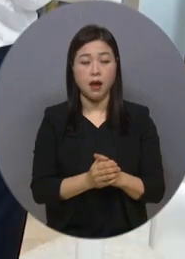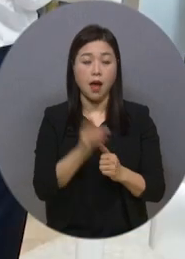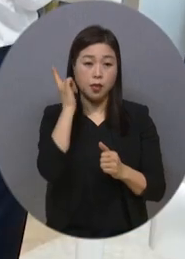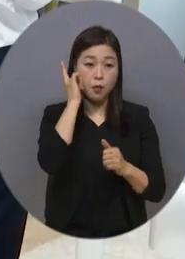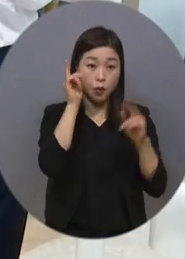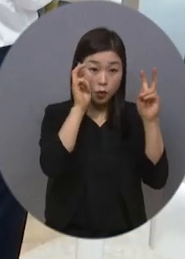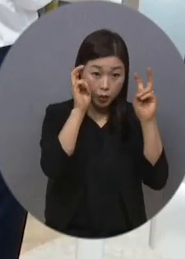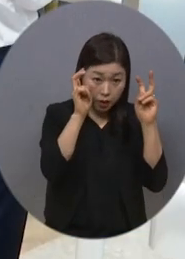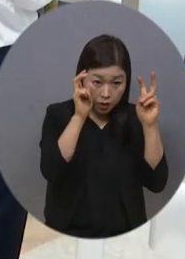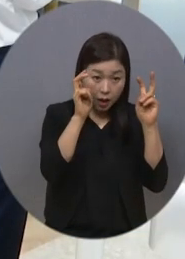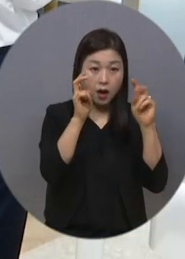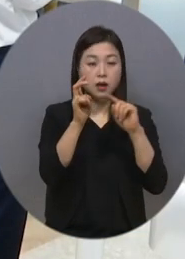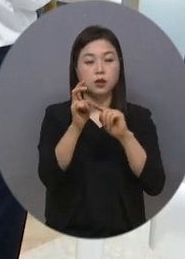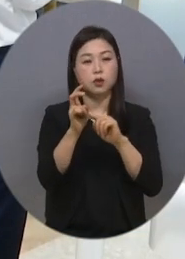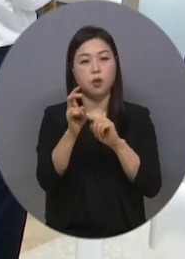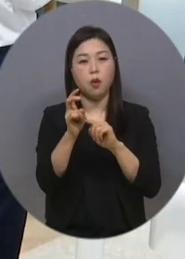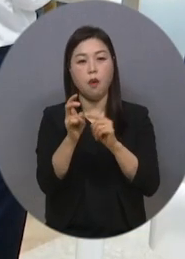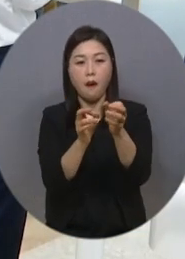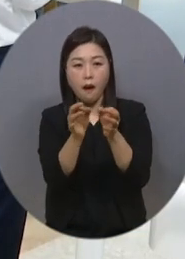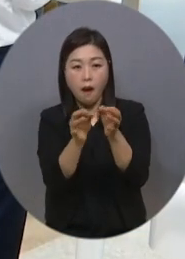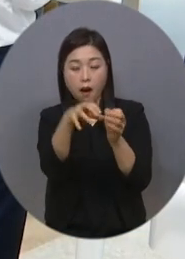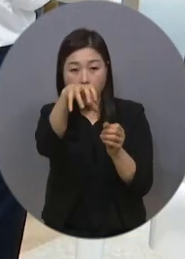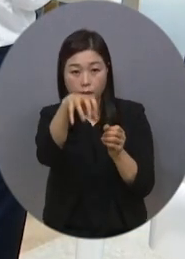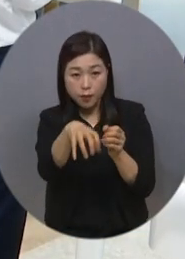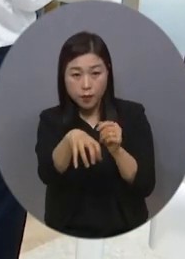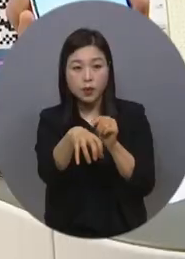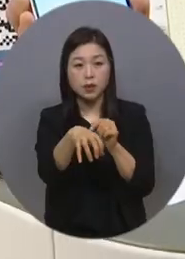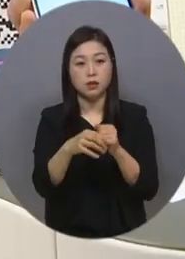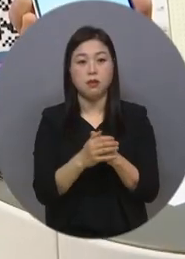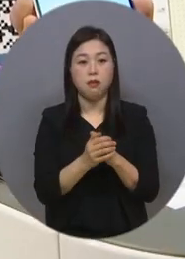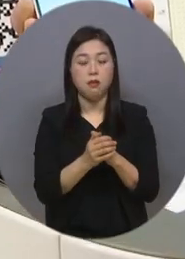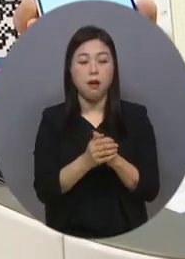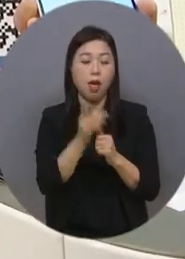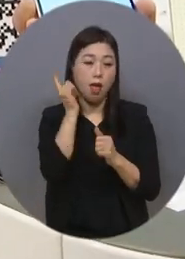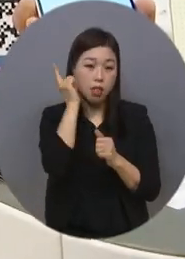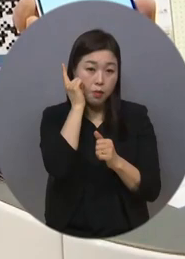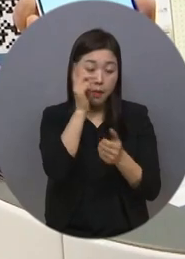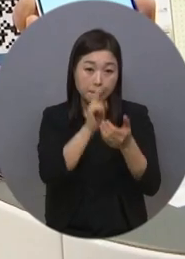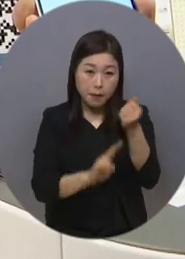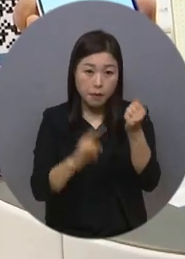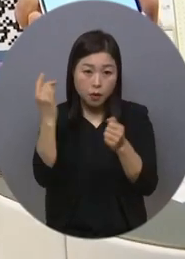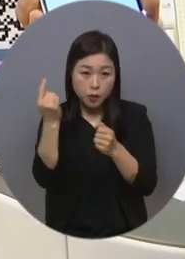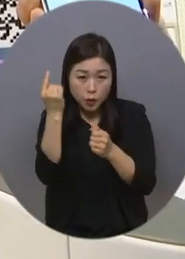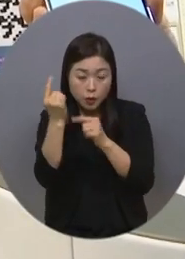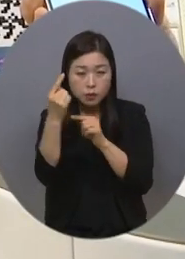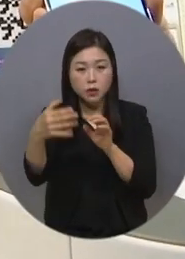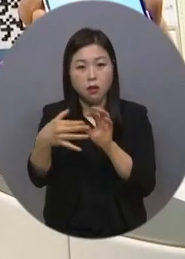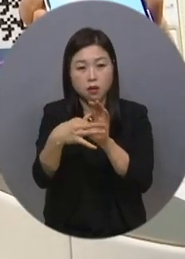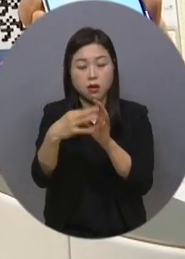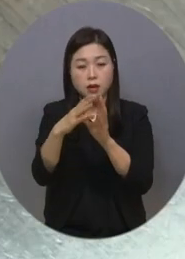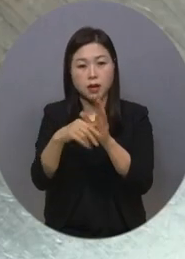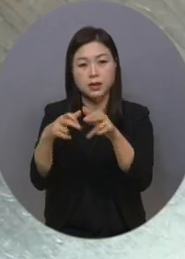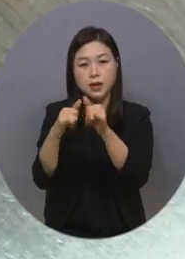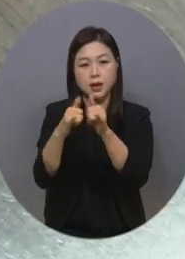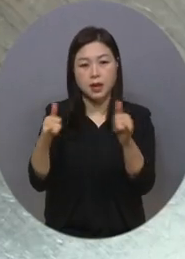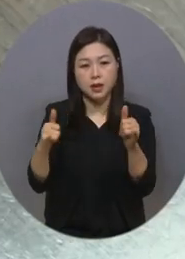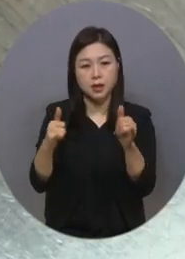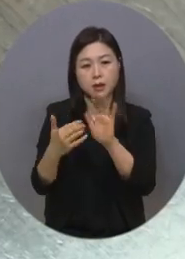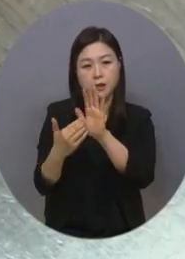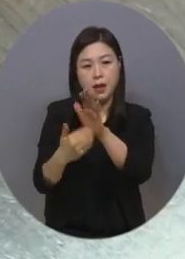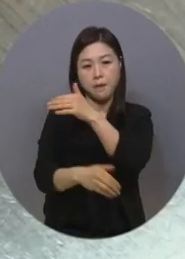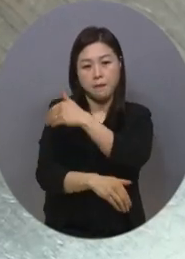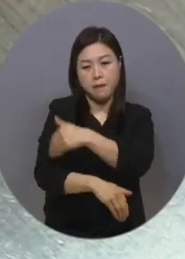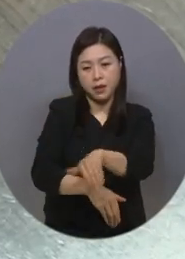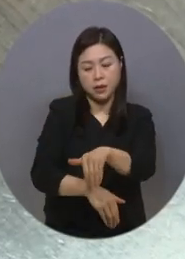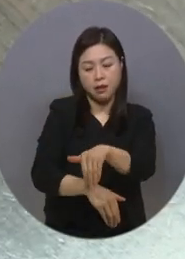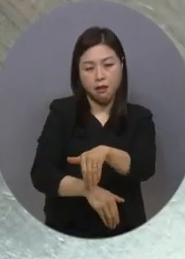또는 판매점은 단말기와 요금제 판매에 있어 장애인을 제한하거나 배제 불리 거부에서는 안